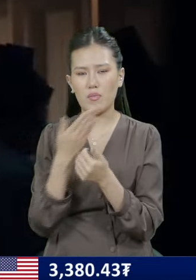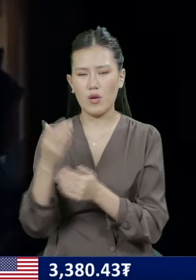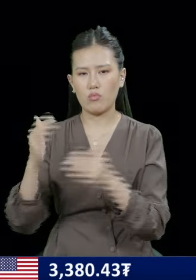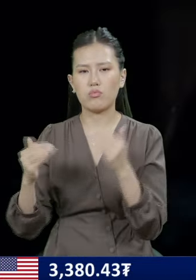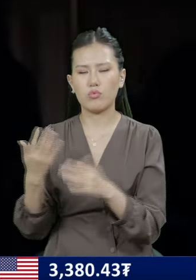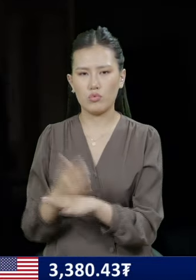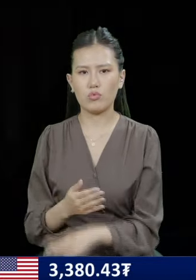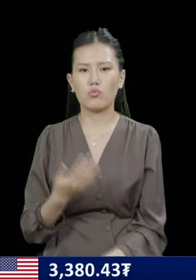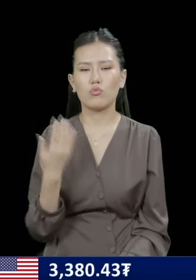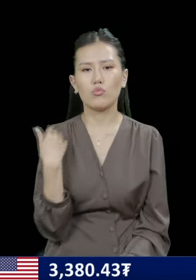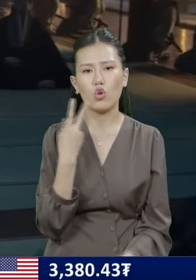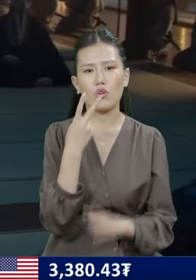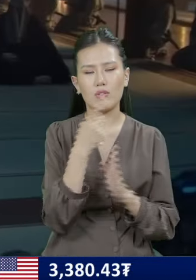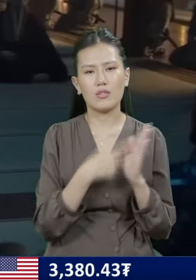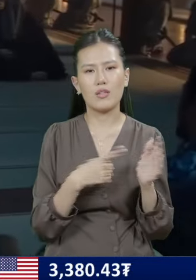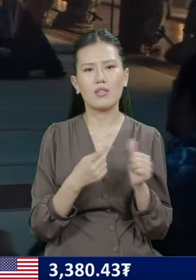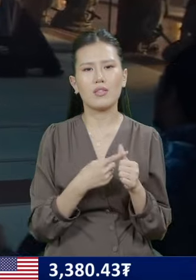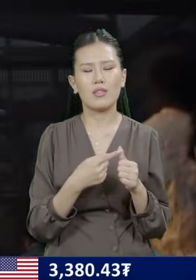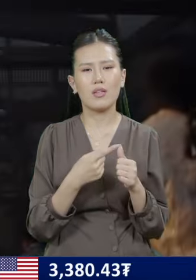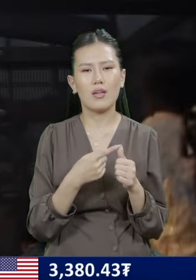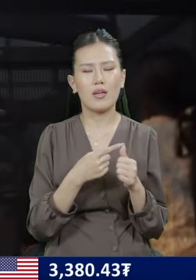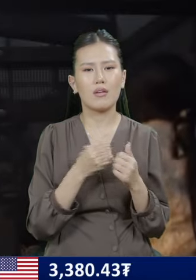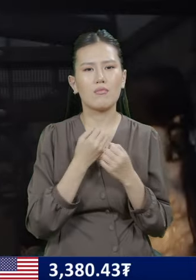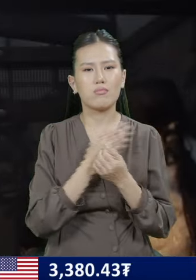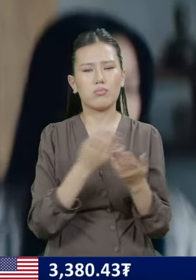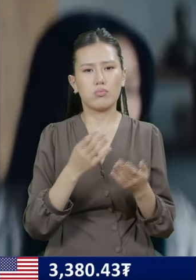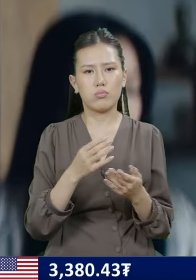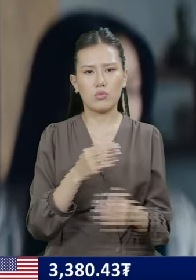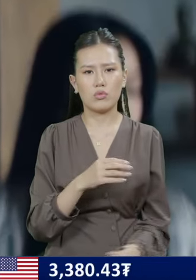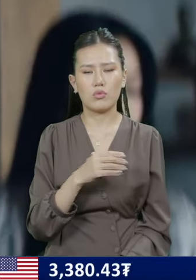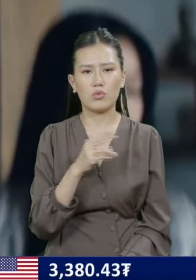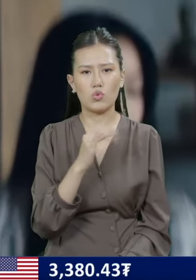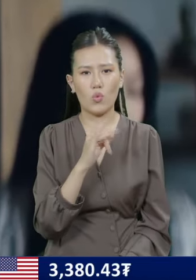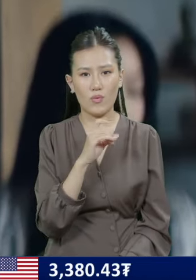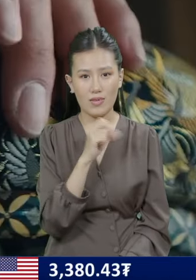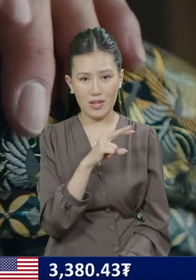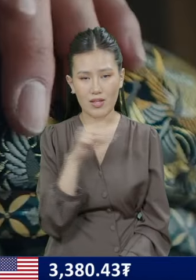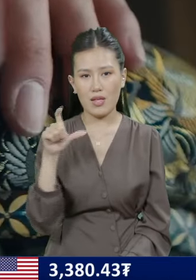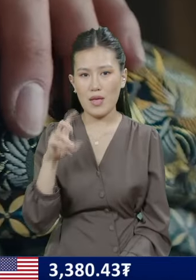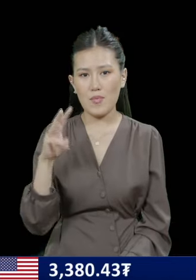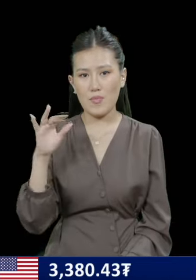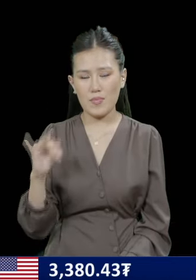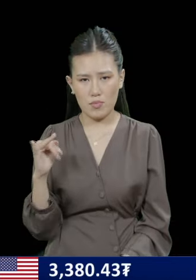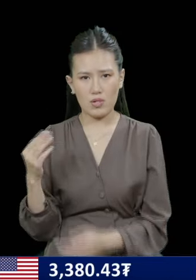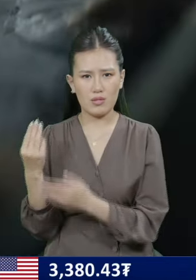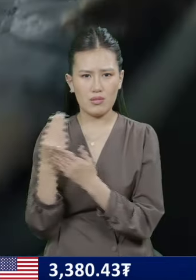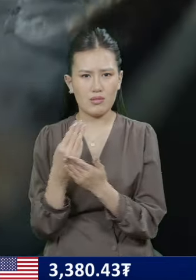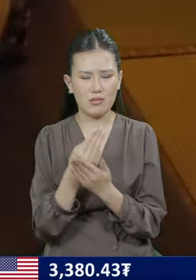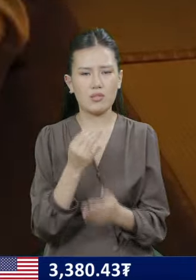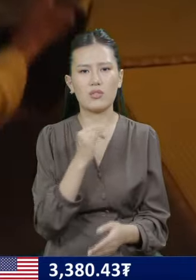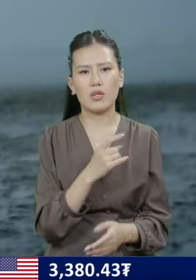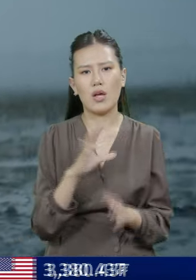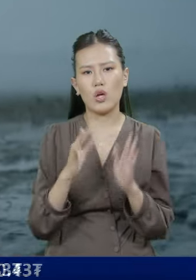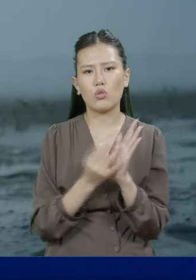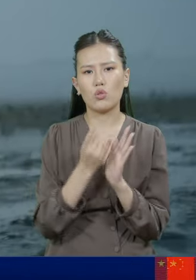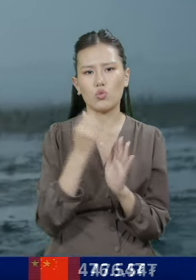Өнгөрсөн 2-р сард нээлттэй хийсэн даруйдаа үзэгчдийг байлдан дагуулад байсан шогн цуврал энэ жилийн Эммигийн голлох шагналуудыг авчээ. 17-р